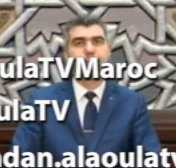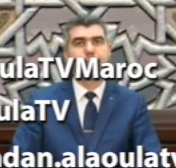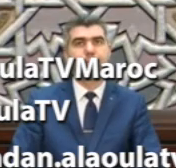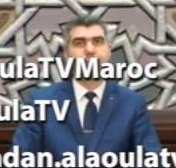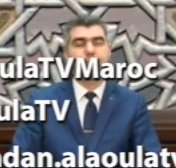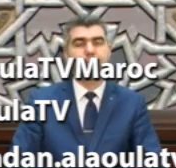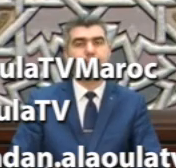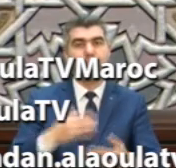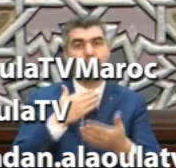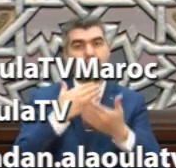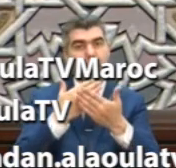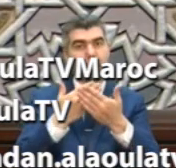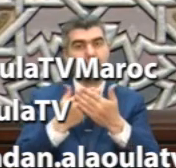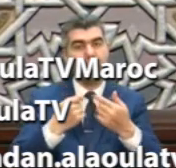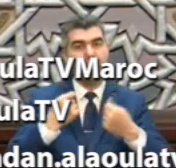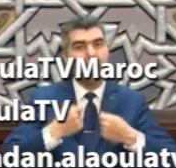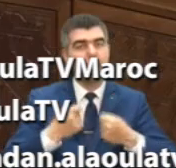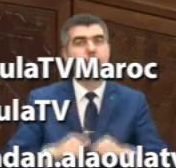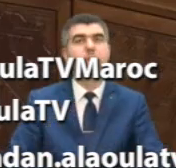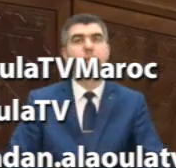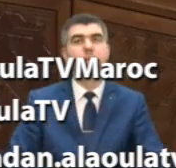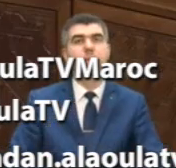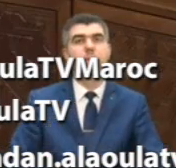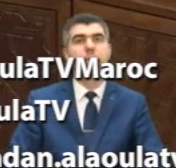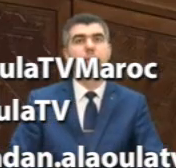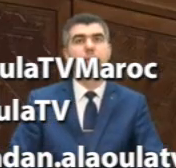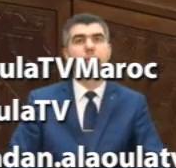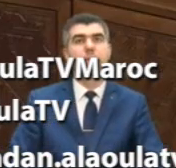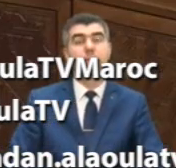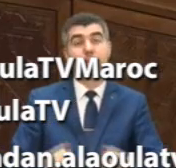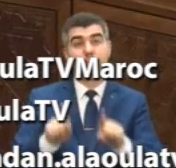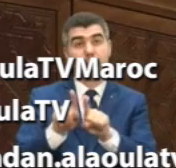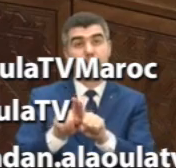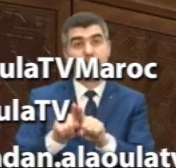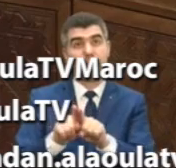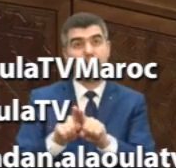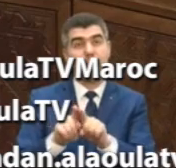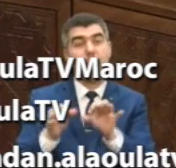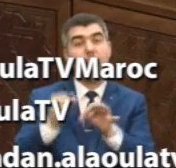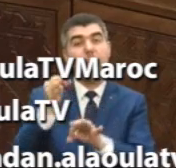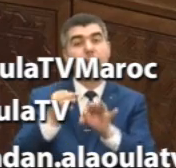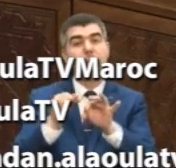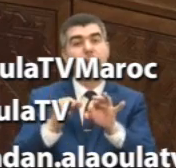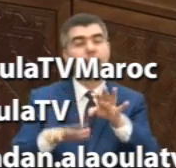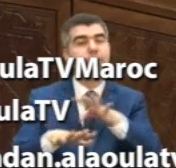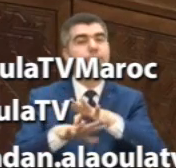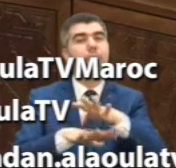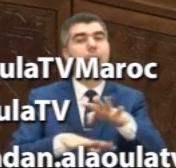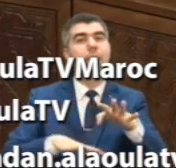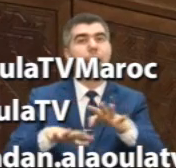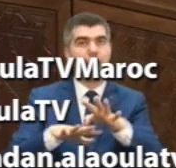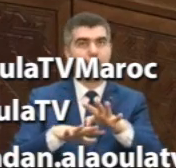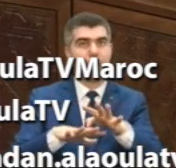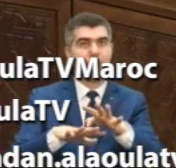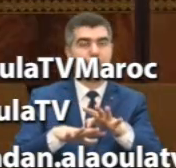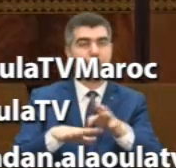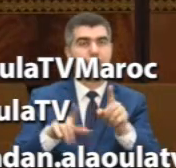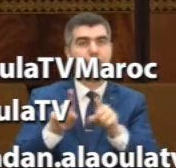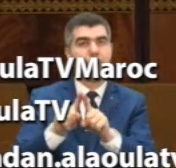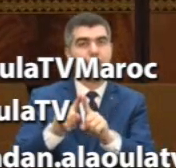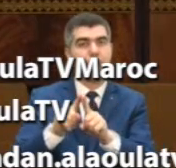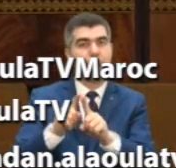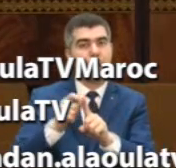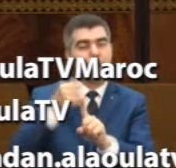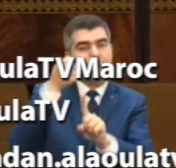شكرا السيده الرئيسه المحترمه. السيده النائبه المحترمه، تشكل العداله المجاليه احدى اهم انشغالات